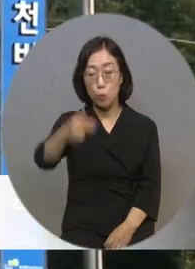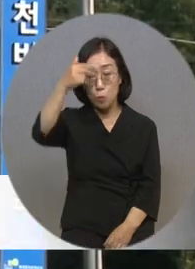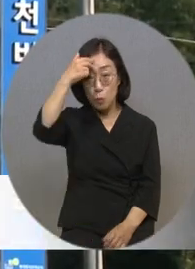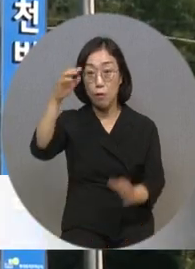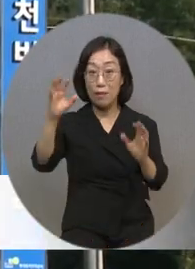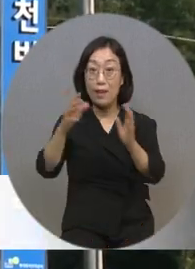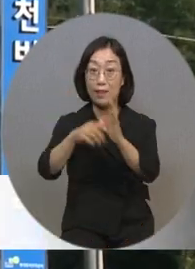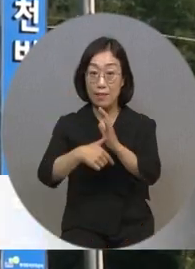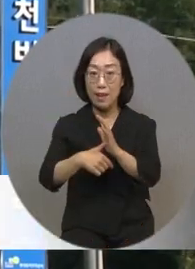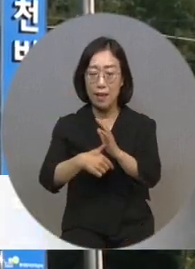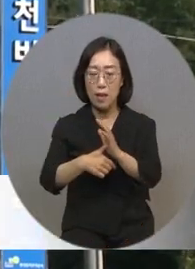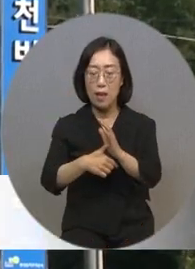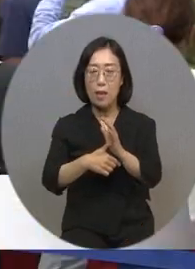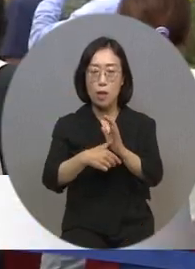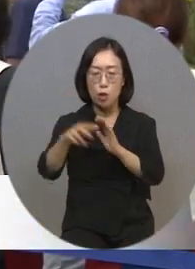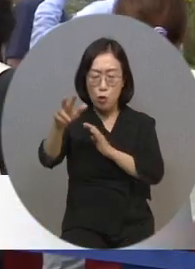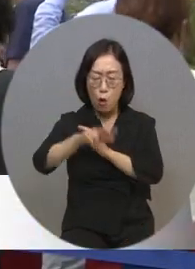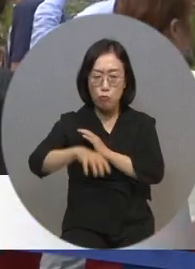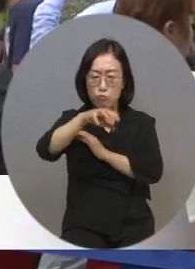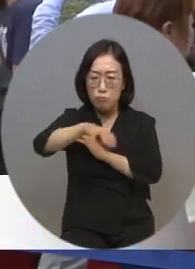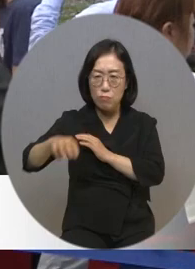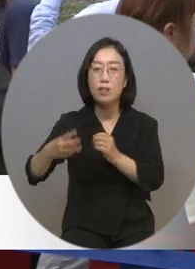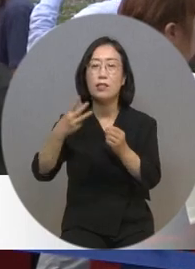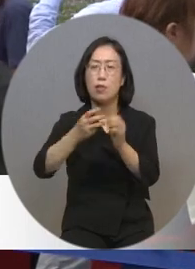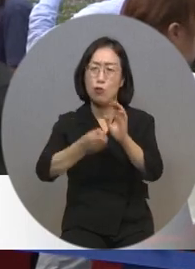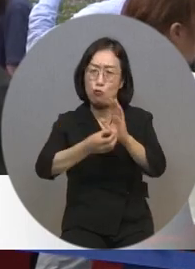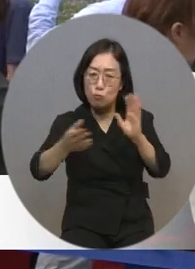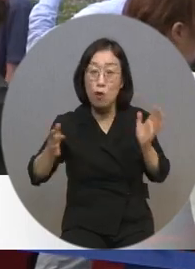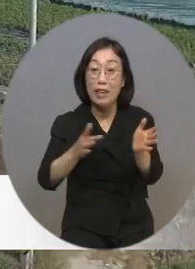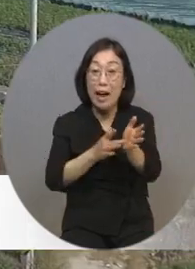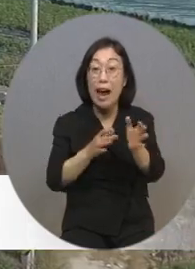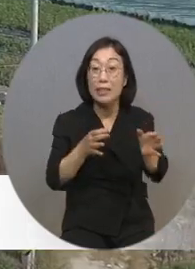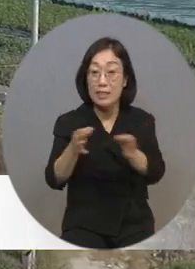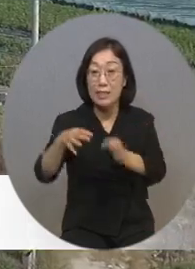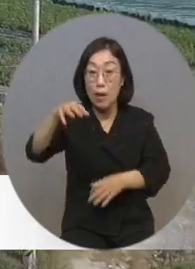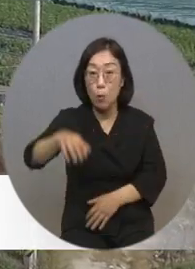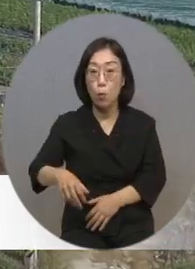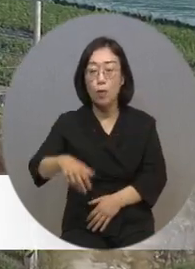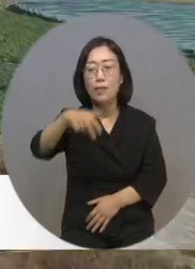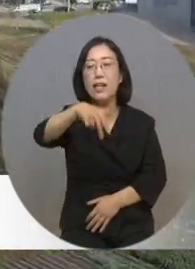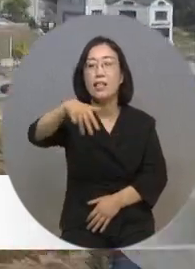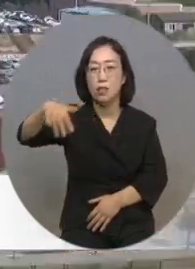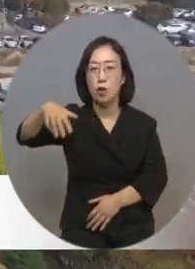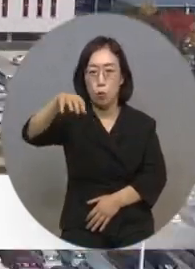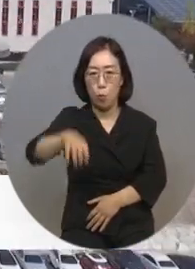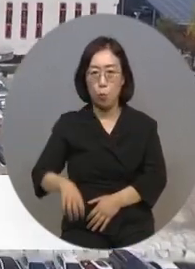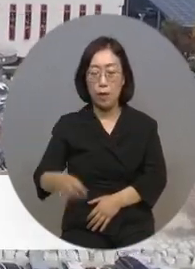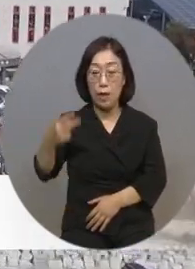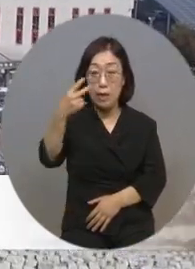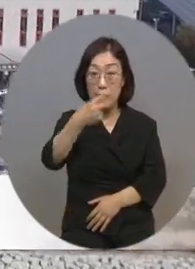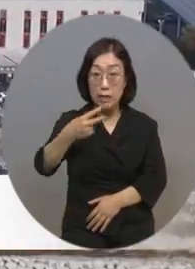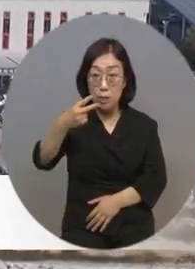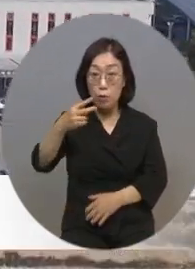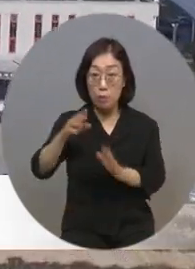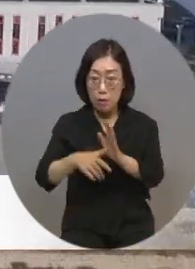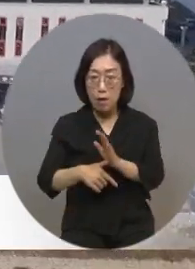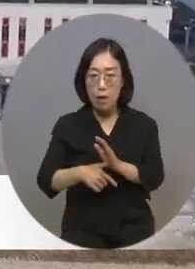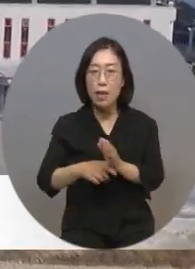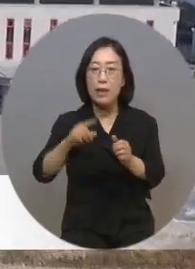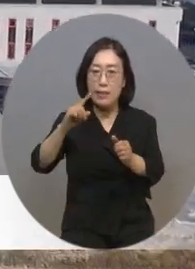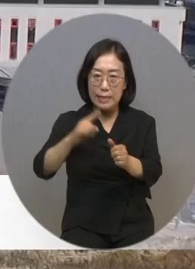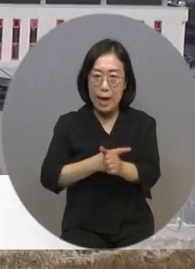조선시대 3대 양령시장 중 하나로 유명했던 충북 제천은 2000년대 들어서며 자연치유도시라는